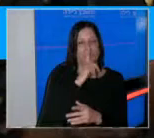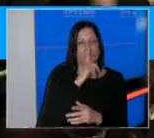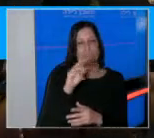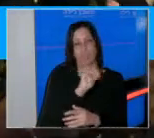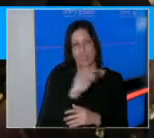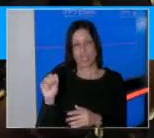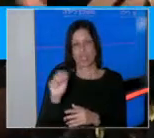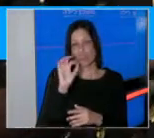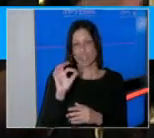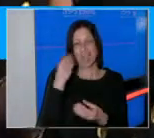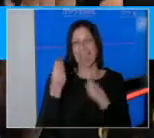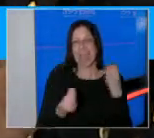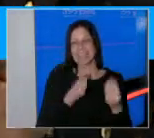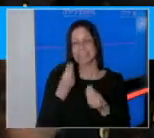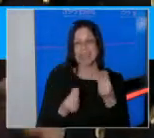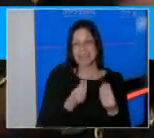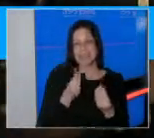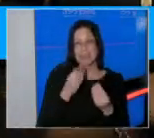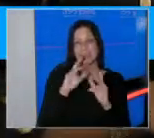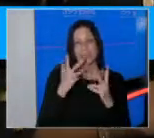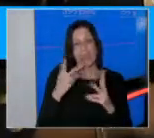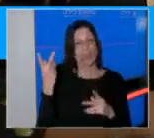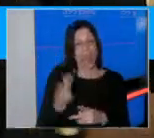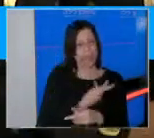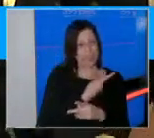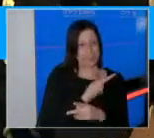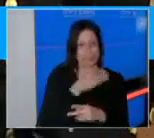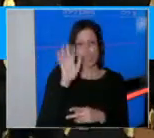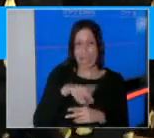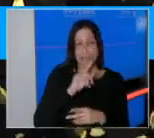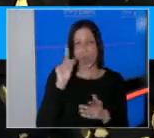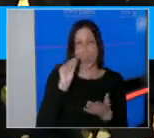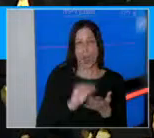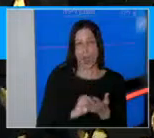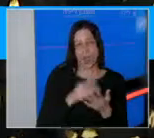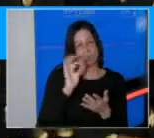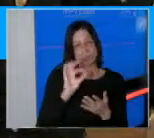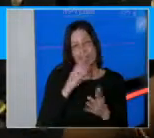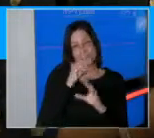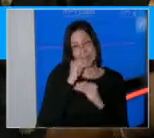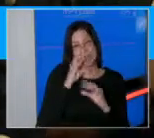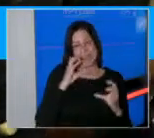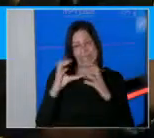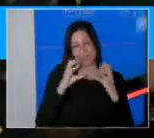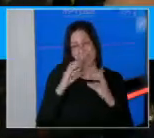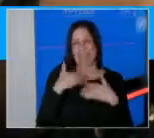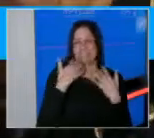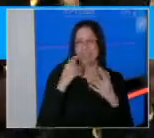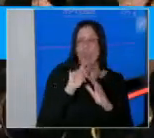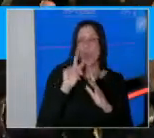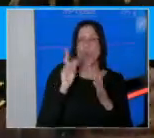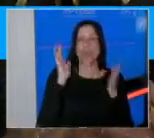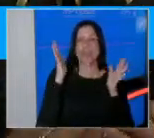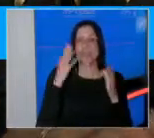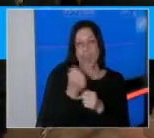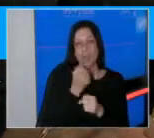של קיום יחסים בצורה נורמטיבית גם כן לא מוזכר בתקשורת. אז הסיפור הוא לא יותר מדי